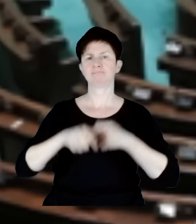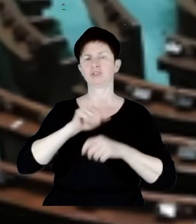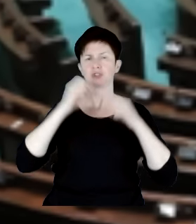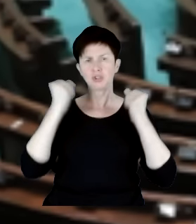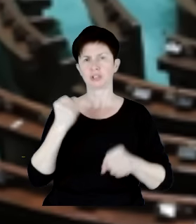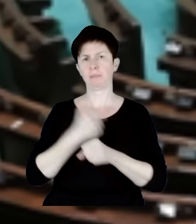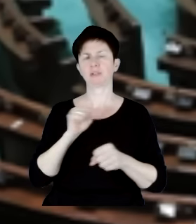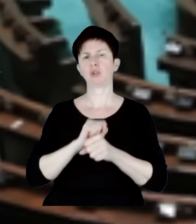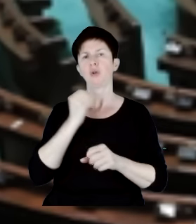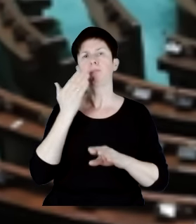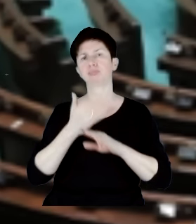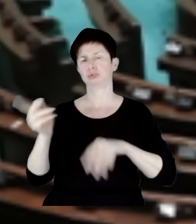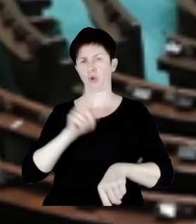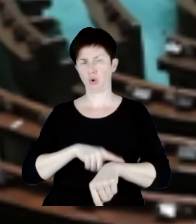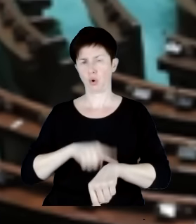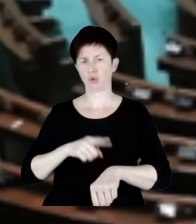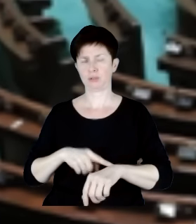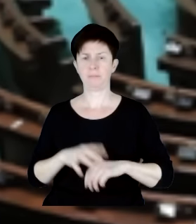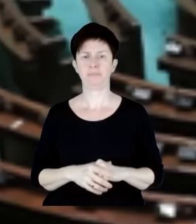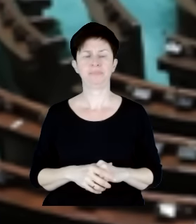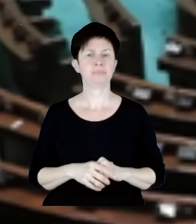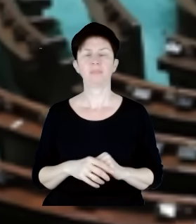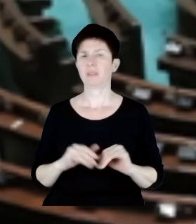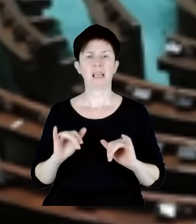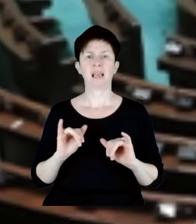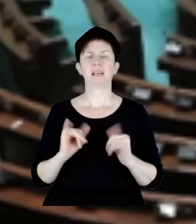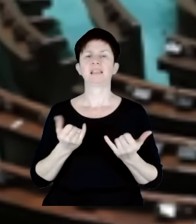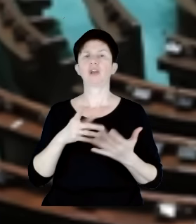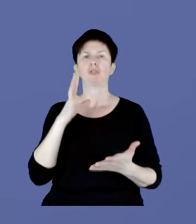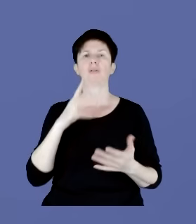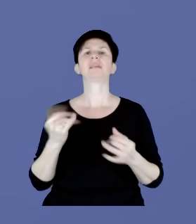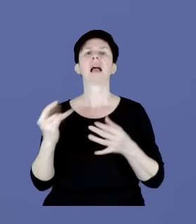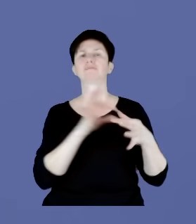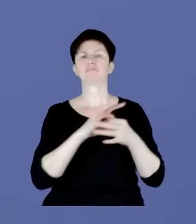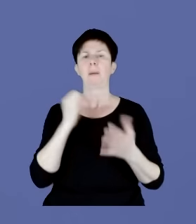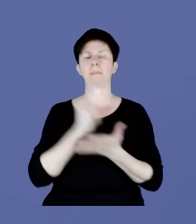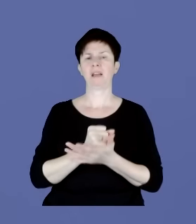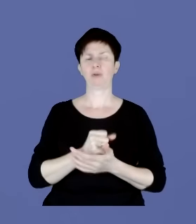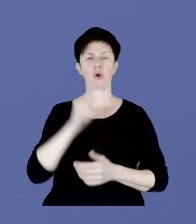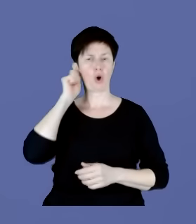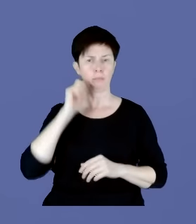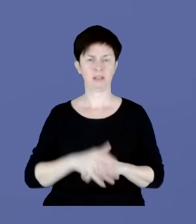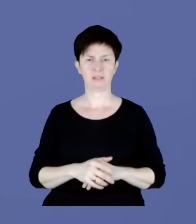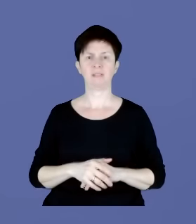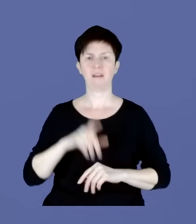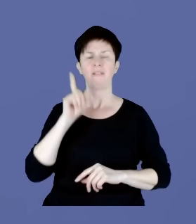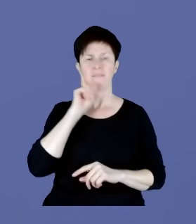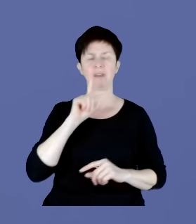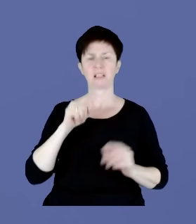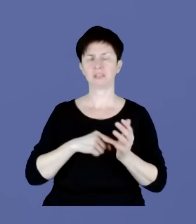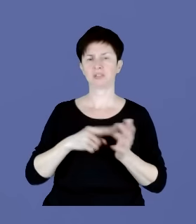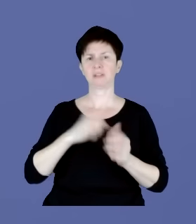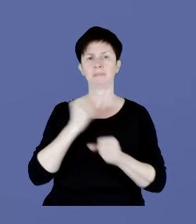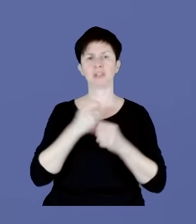nocnych. I jak to się trzyma kupy z tymi prawami kobiet? W sektorze usług faktycznie dominującą rolę odgrywają kobiety, ale ja odpowiem